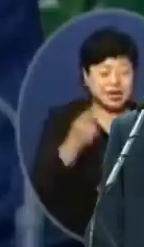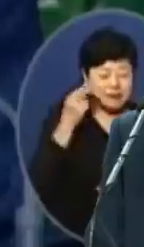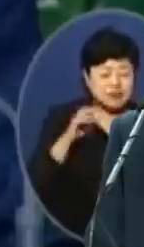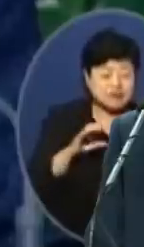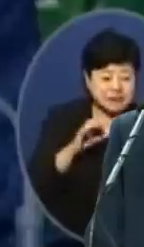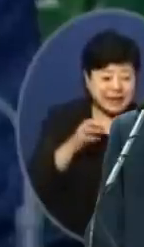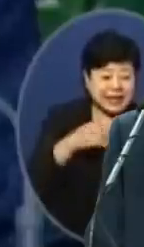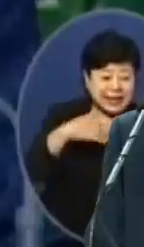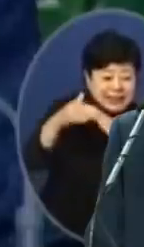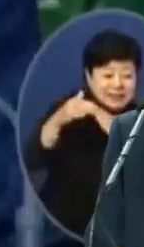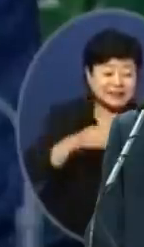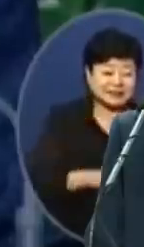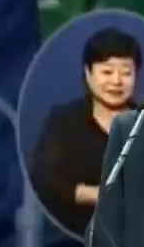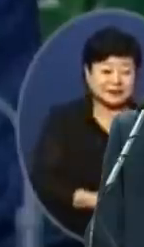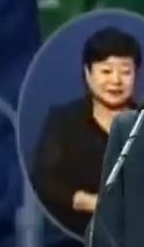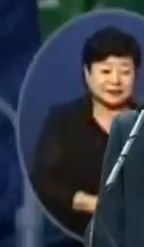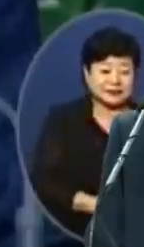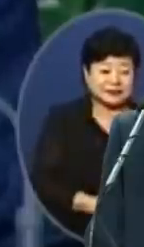미국에서